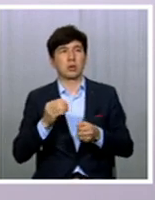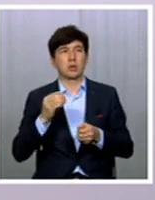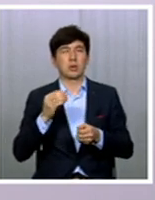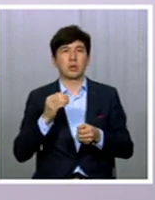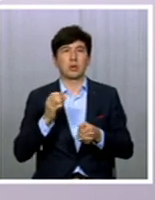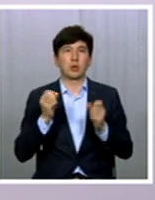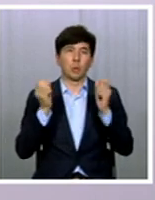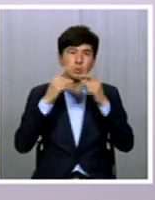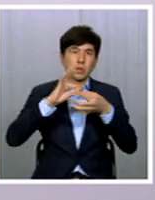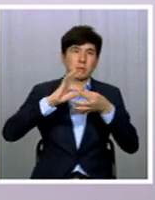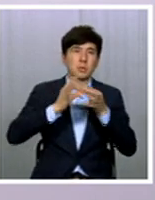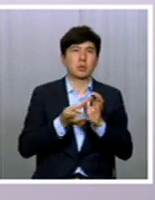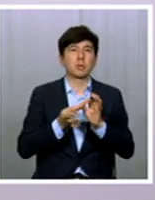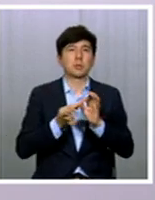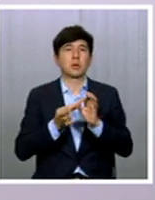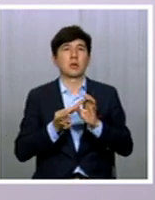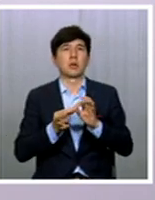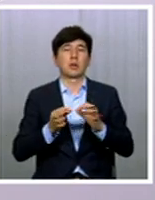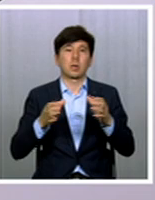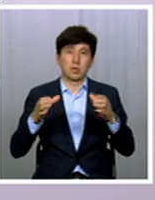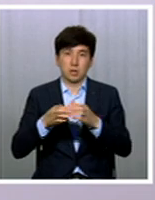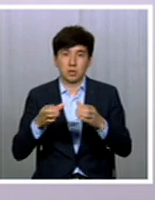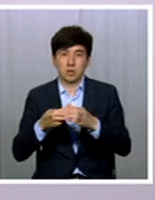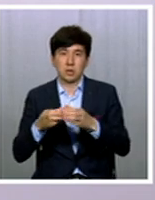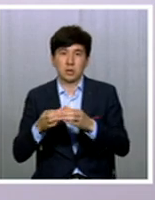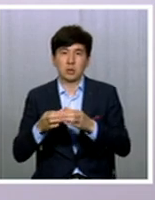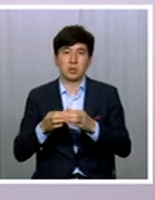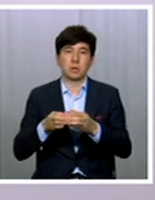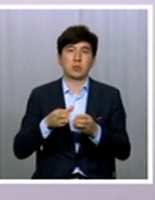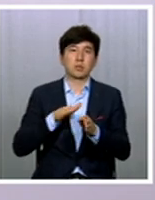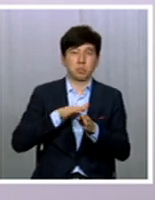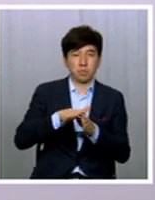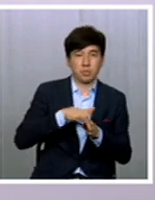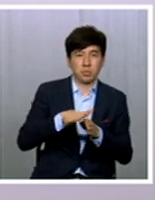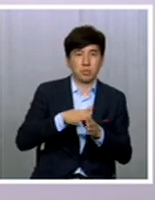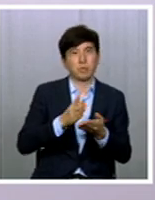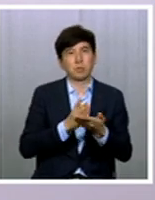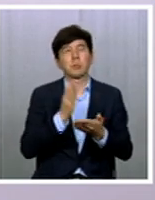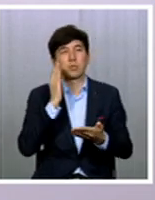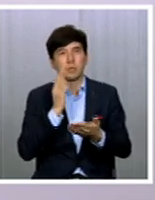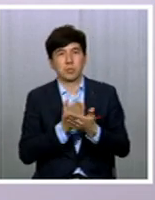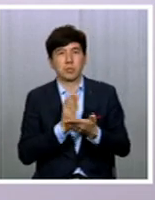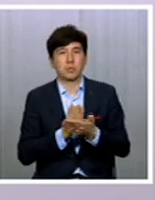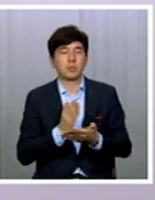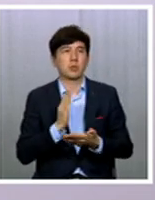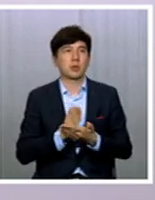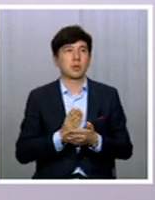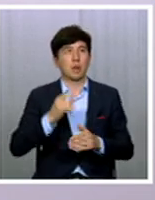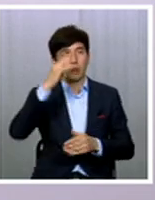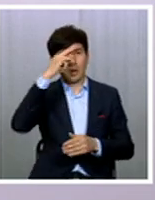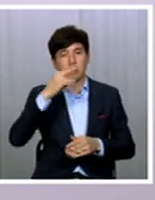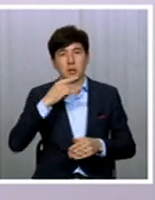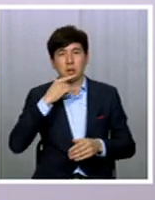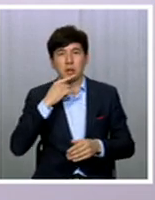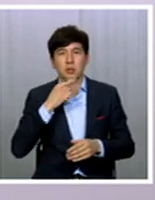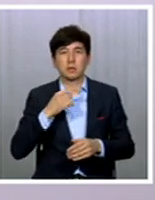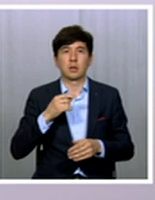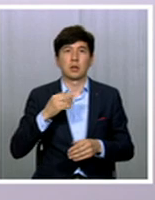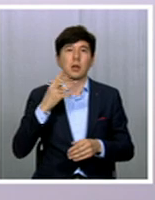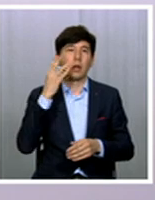бұл белгілер ұйымдардың жүзеге асыратын міндеті болып табылады. Ал Қазақстан қор биржасы жалпы Алматы